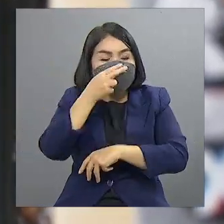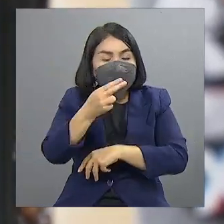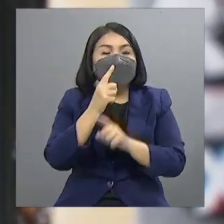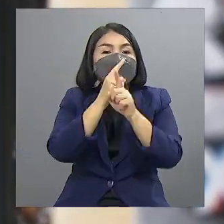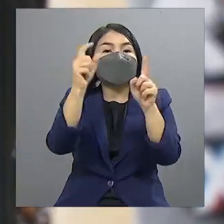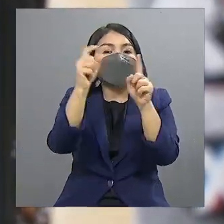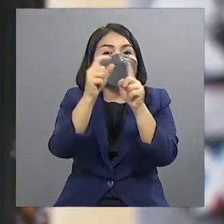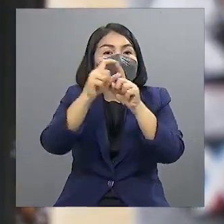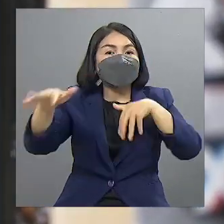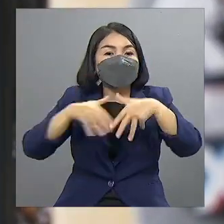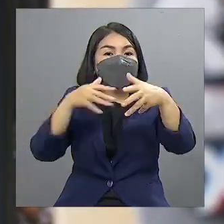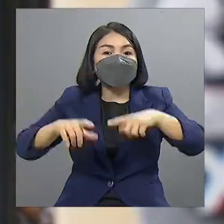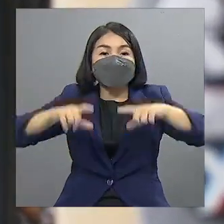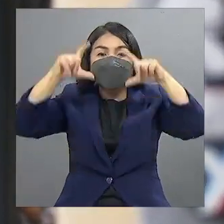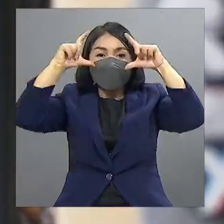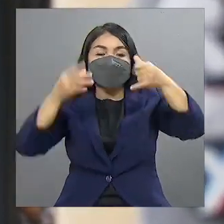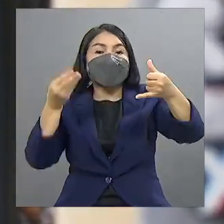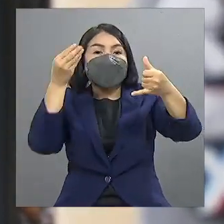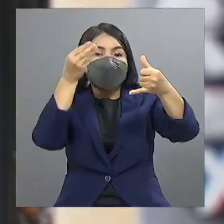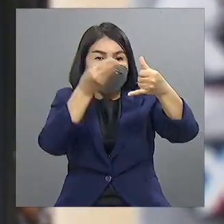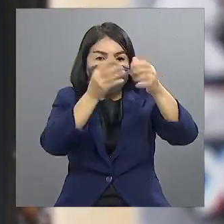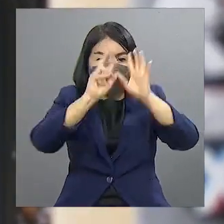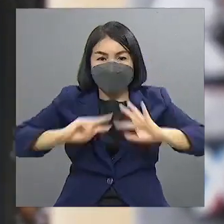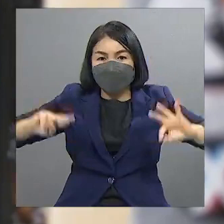ามให้กับพระองค์ท่านว่าพระปิยะมหาราช